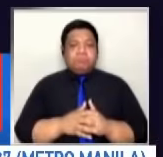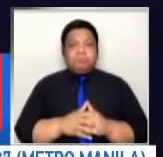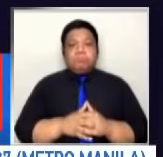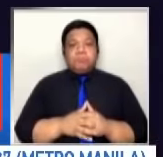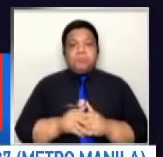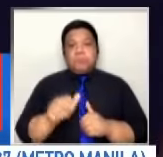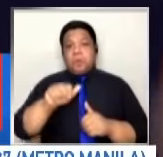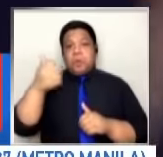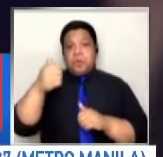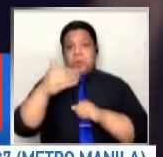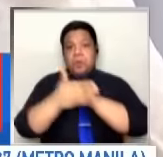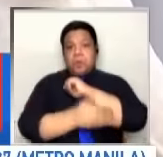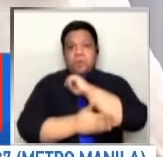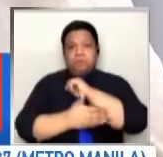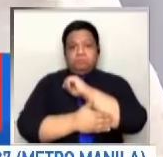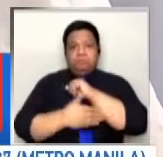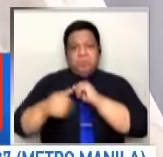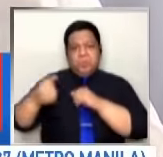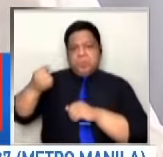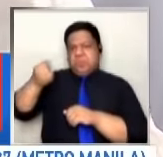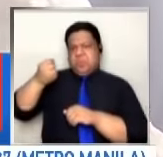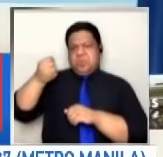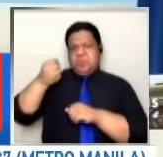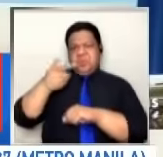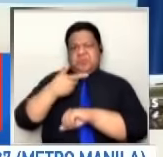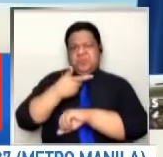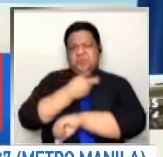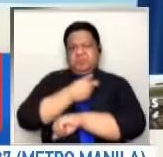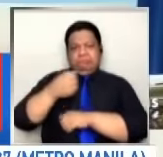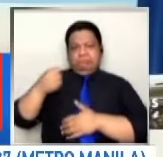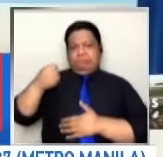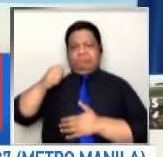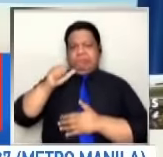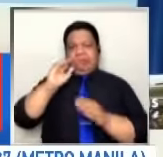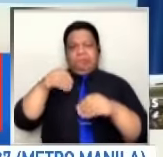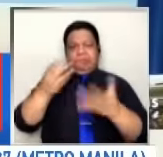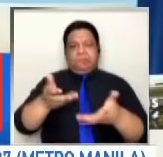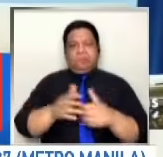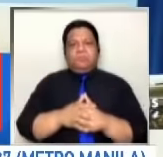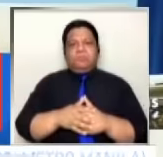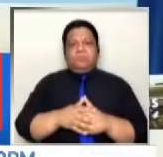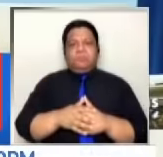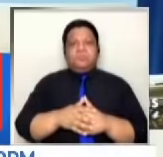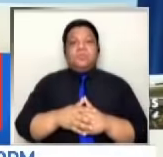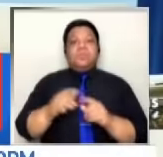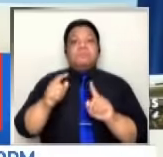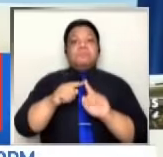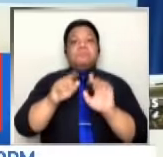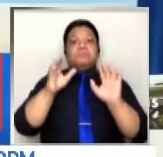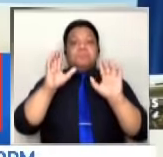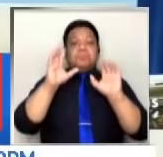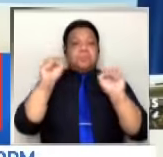ang kanilang bakuna pero hindi ito pinangalanan ng Pangulo. There's a ruckus going on